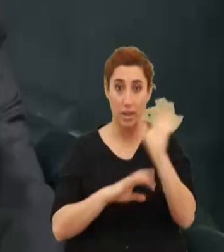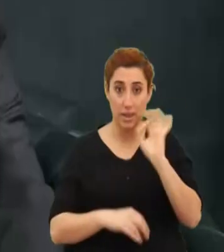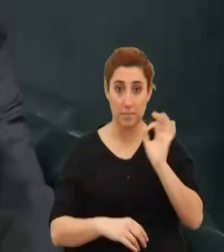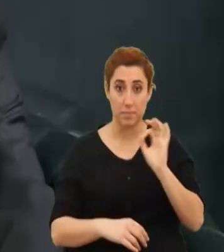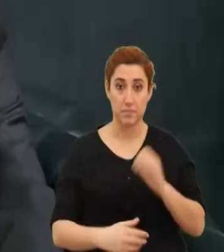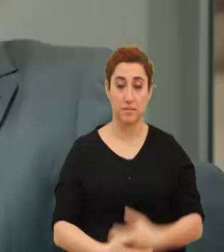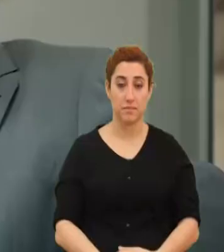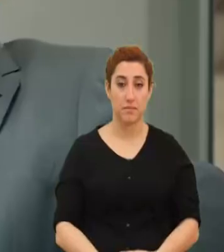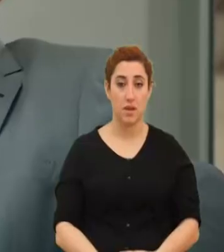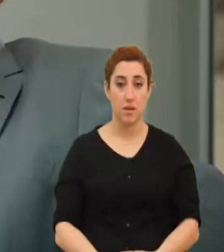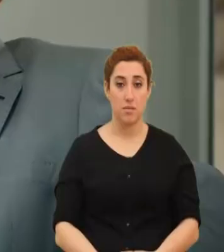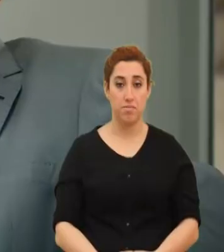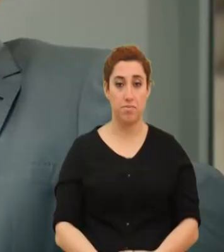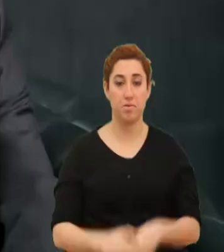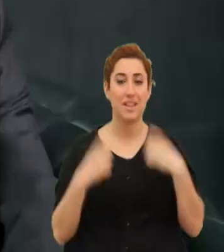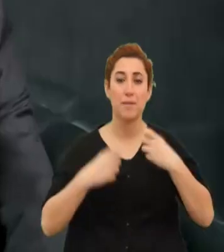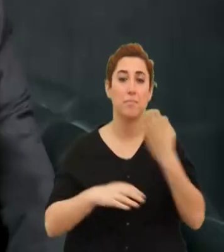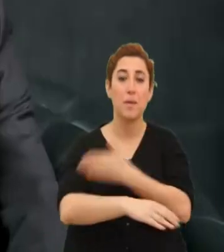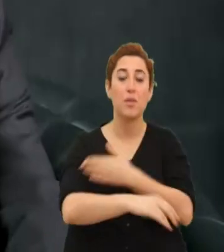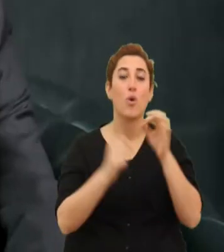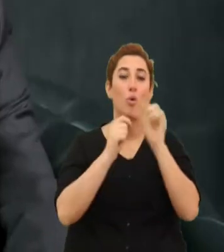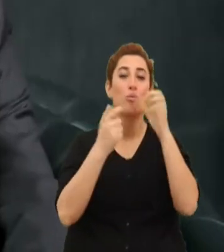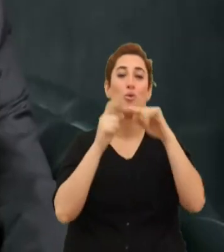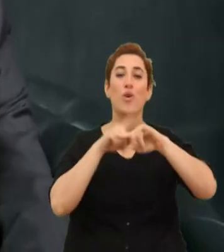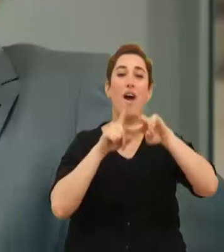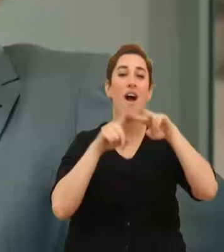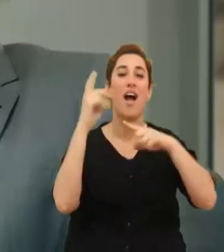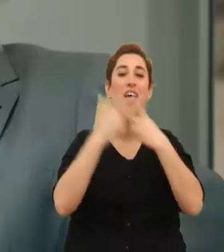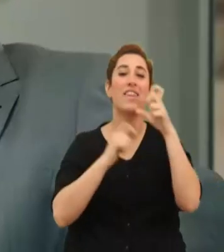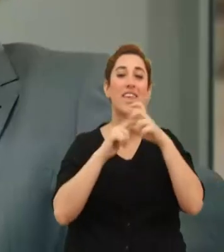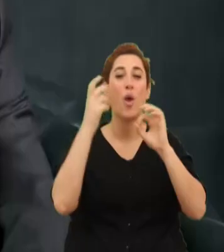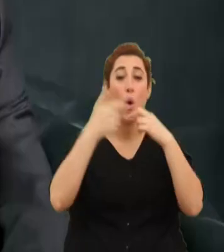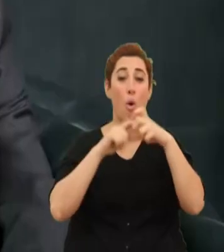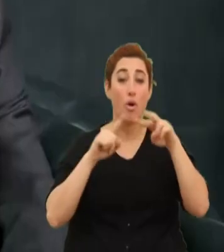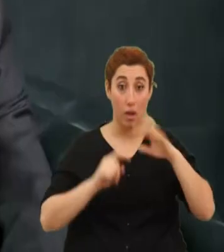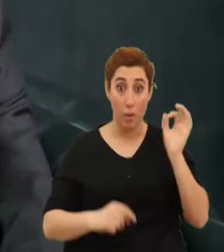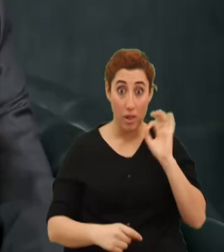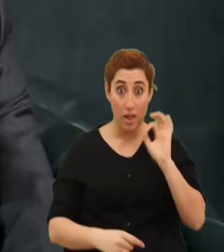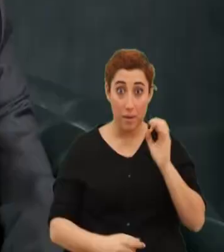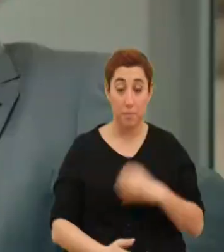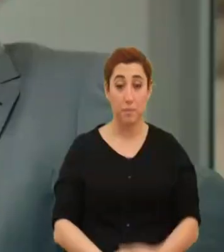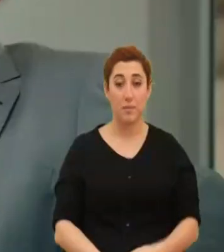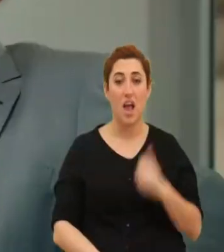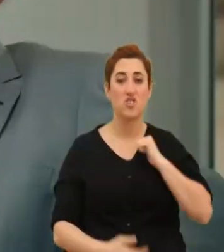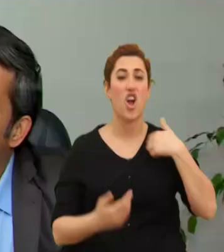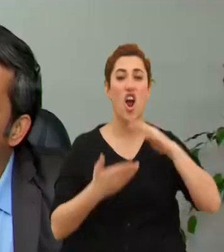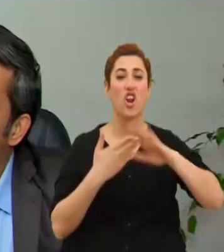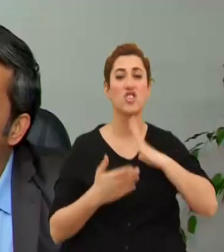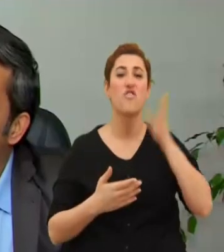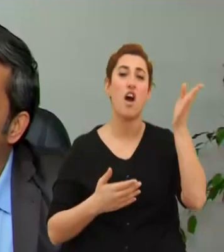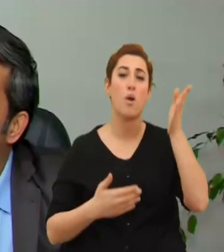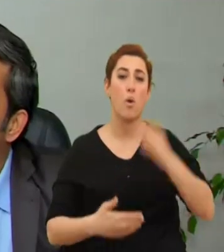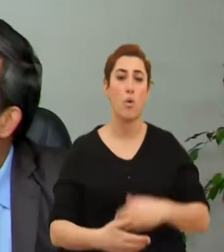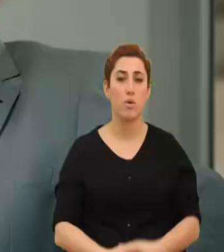oğlum? Nerelisin sen? Burhaniye Örenliyim efendim. Öyle mi? Asker arkadaşım var